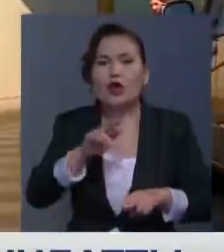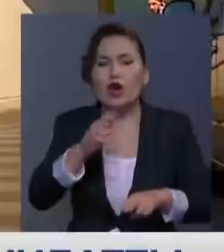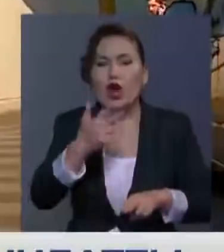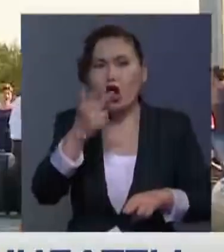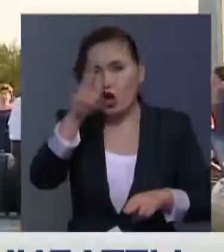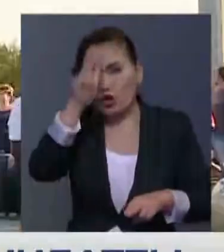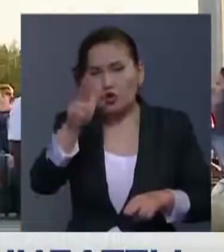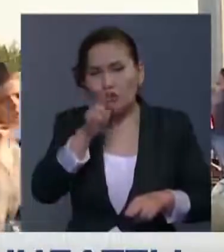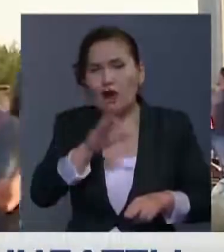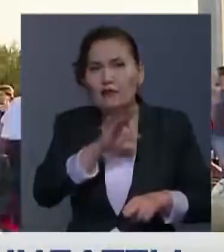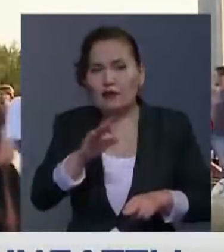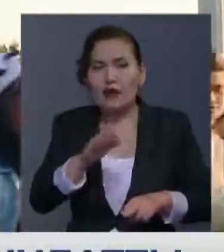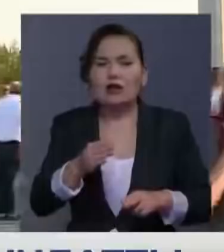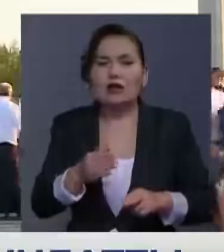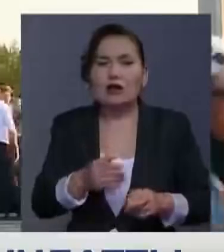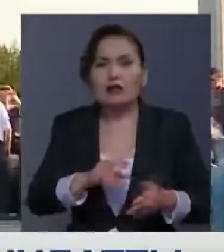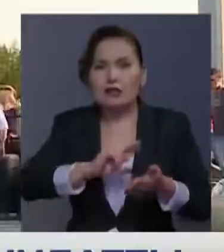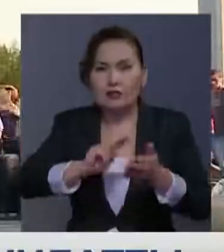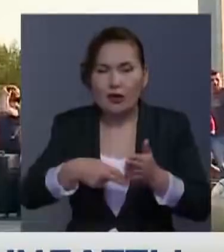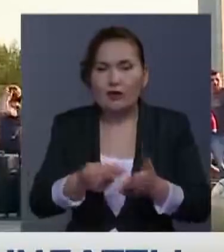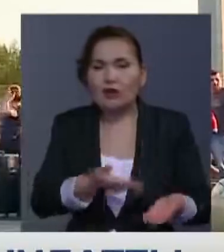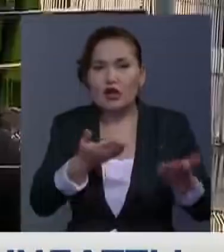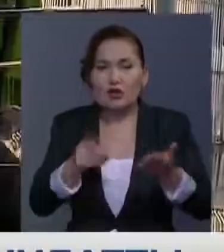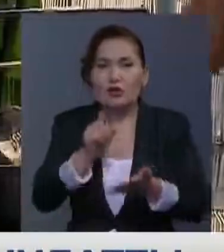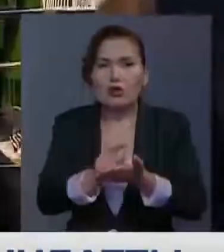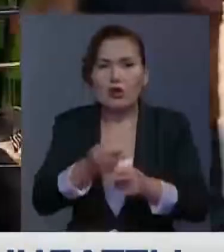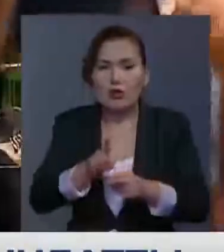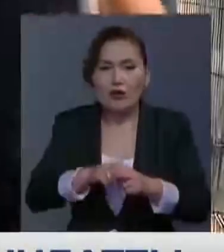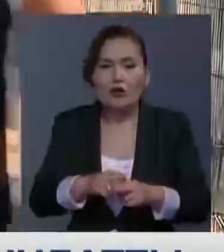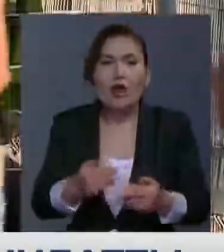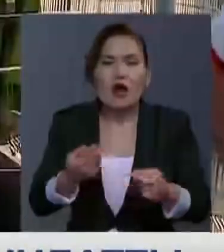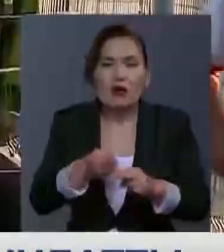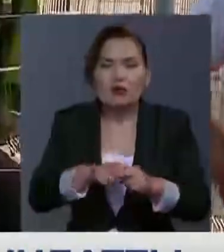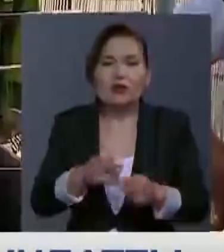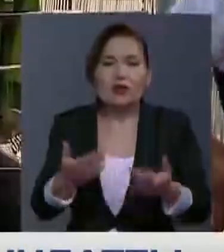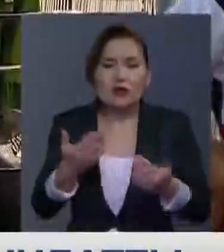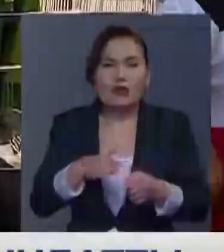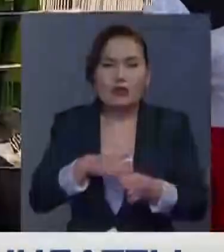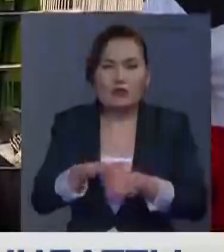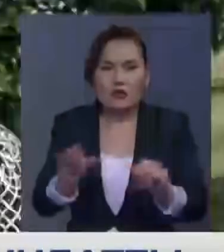керек деген шарт қойды. Ал маусымдық жұмысқа баратындар мұндай талапты орындау мүмкін емес екенін айтады.